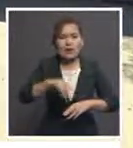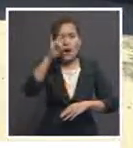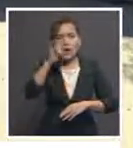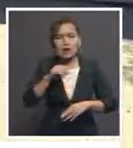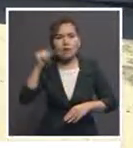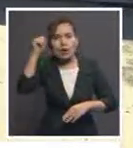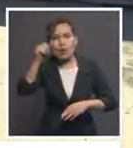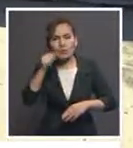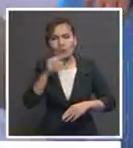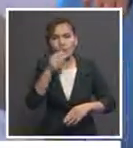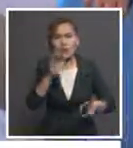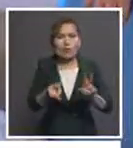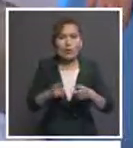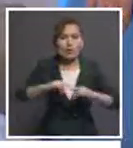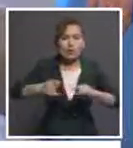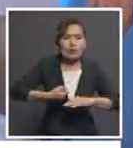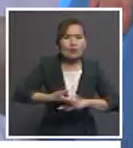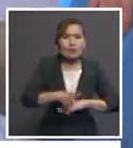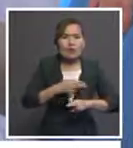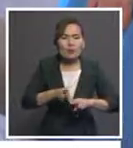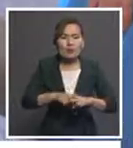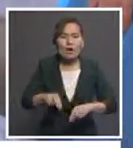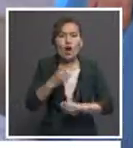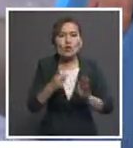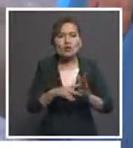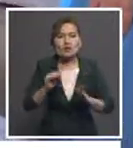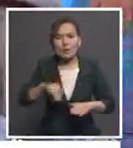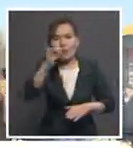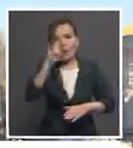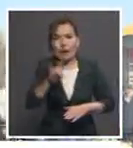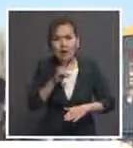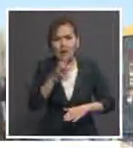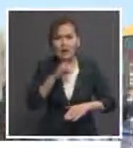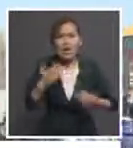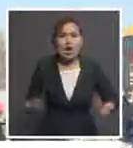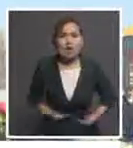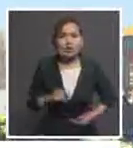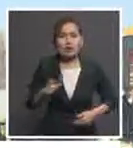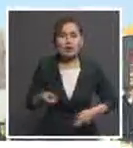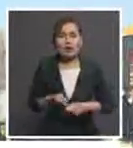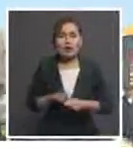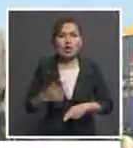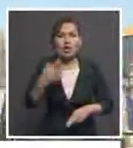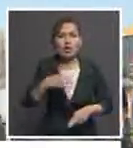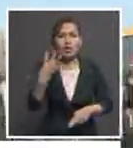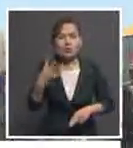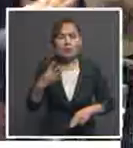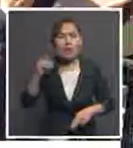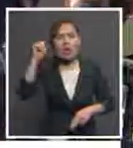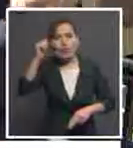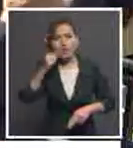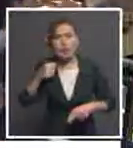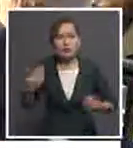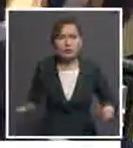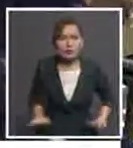ұлттық тағамнан дәм татқызды. Краснояр ауданында 17 мыңға жуық қазақ тұрады. Сондай-ақ 54 өзге ұлт өкілдері бір-бірімен тату тәтті